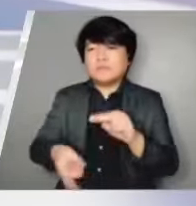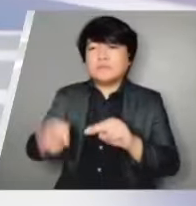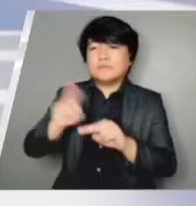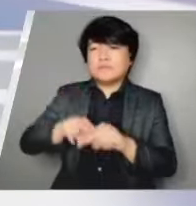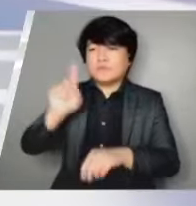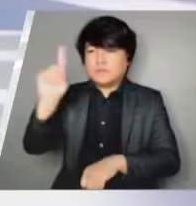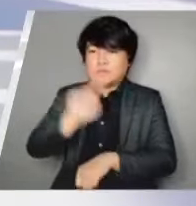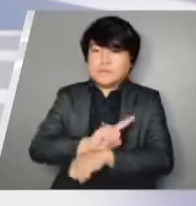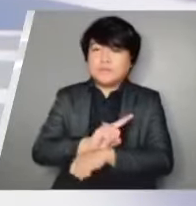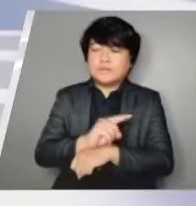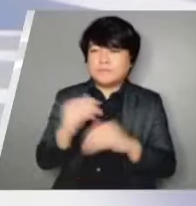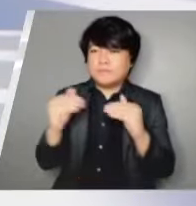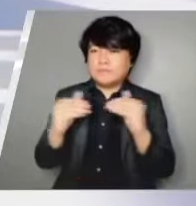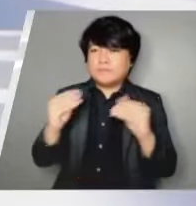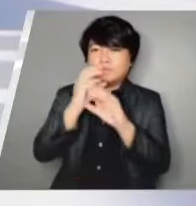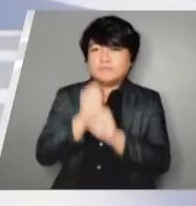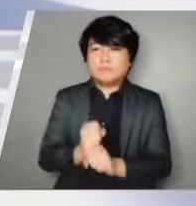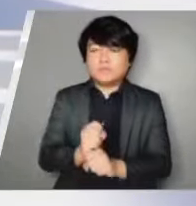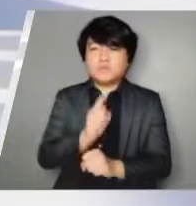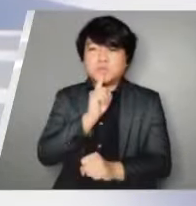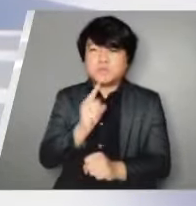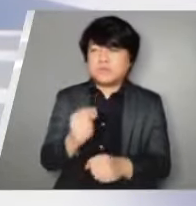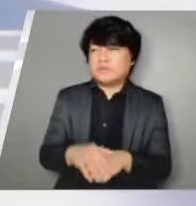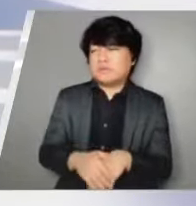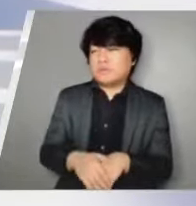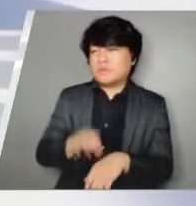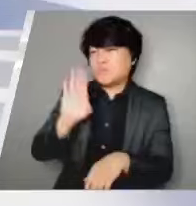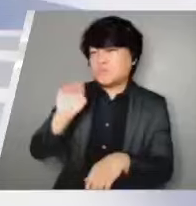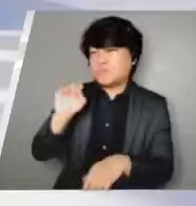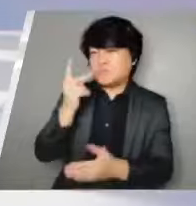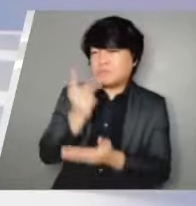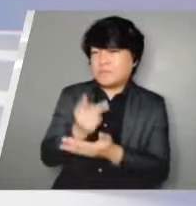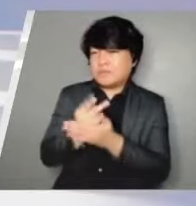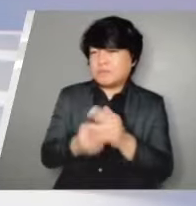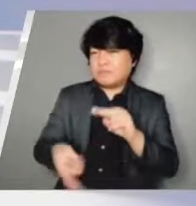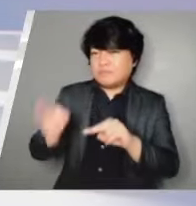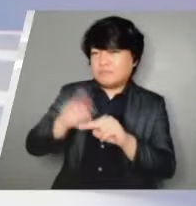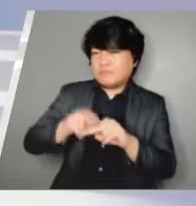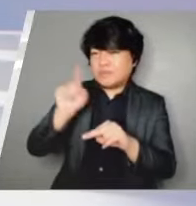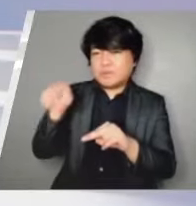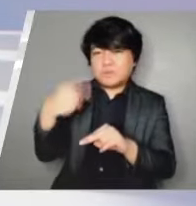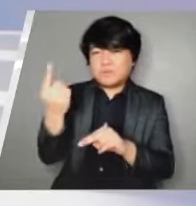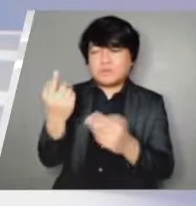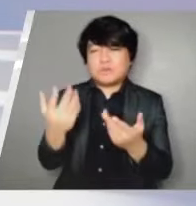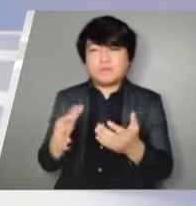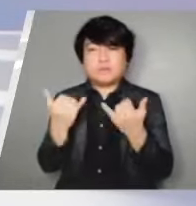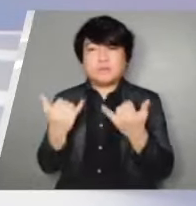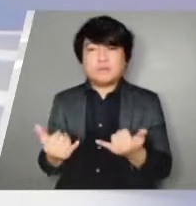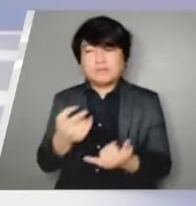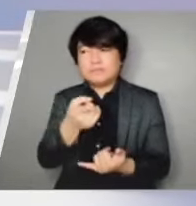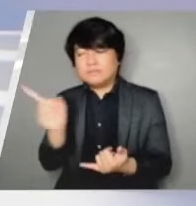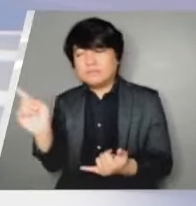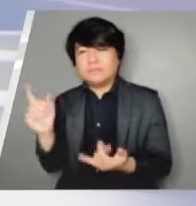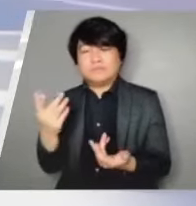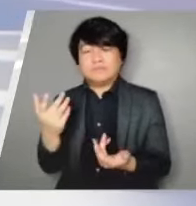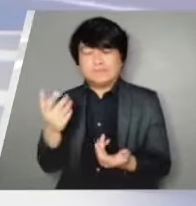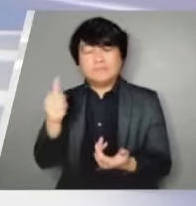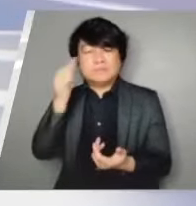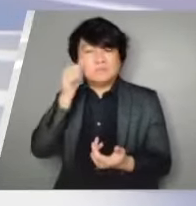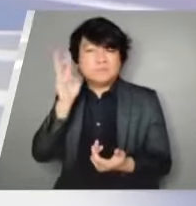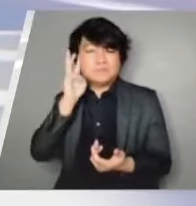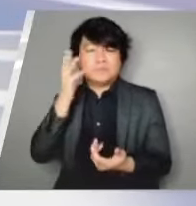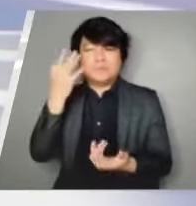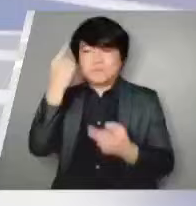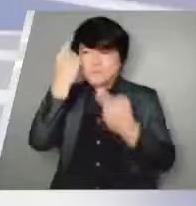di sumasabay sa paglago ng mga negosyo. Nauunawaan niya ng Confederation of Wearable Exporters of the Philippines o CONWEP,